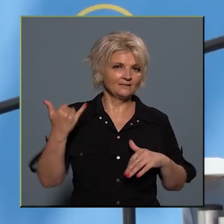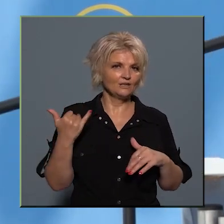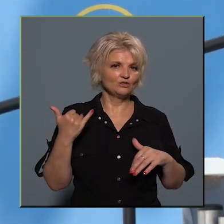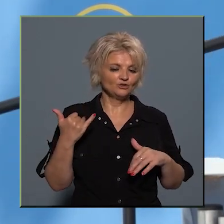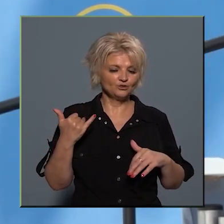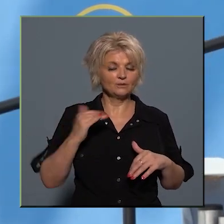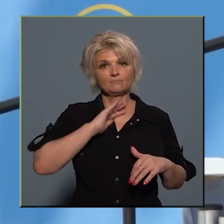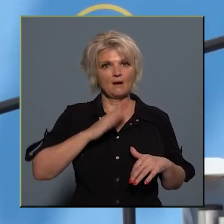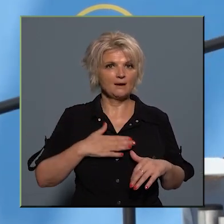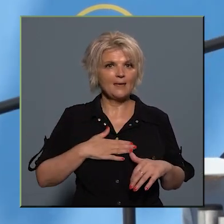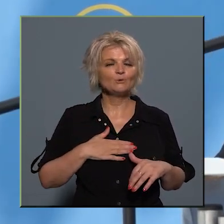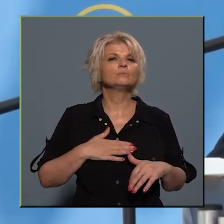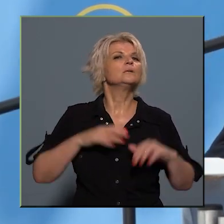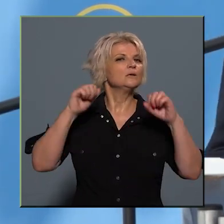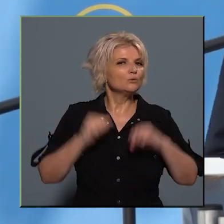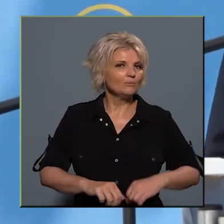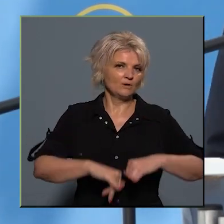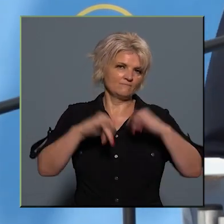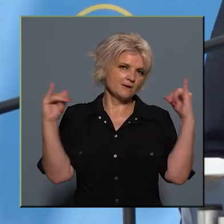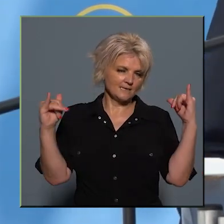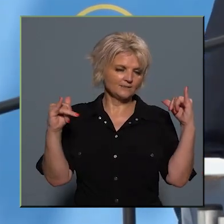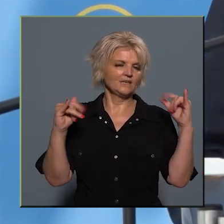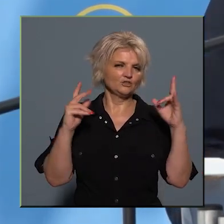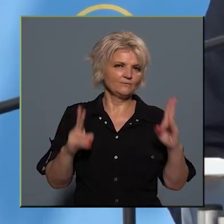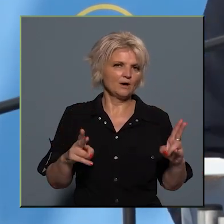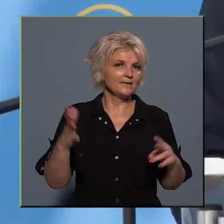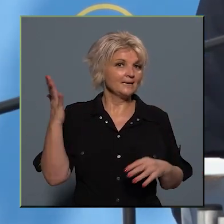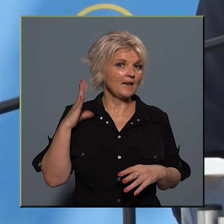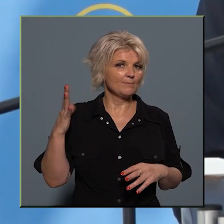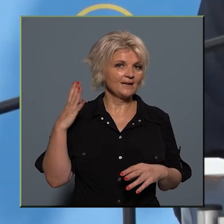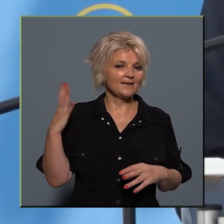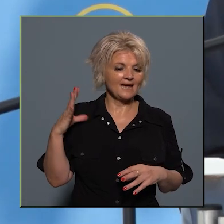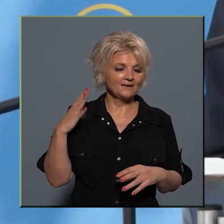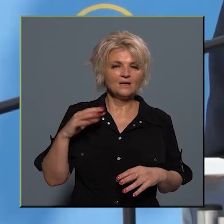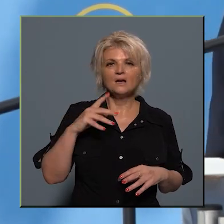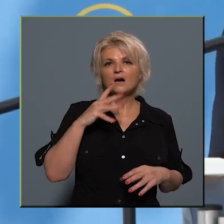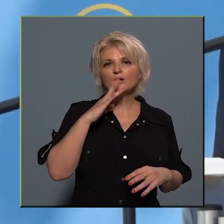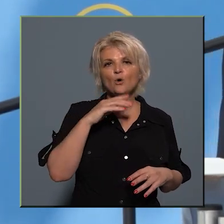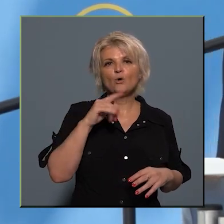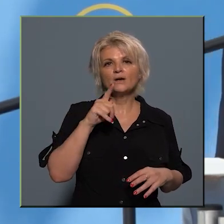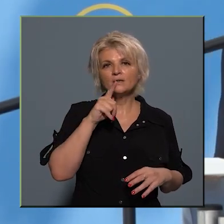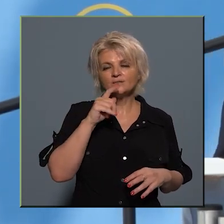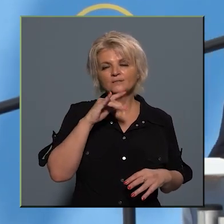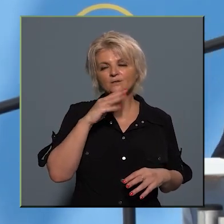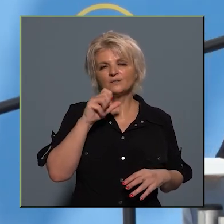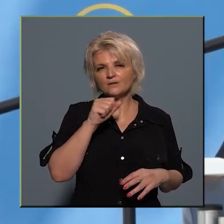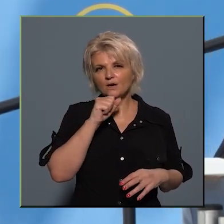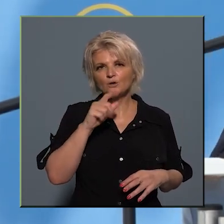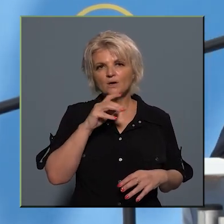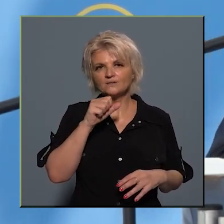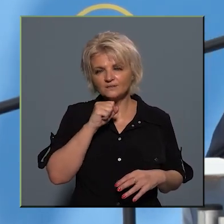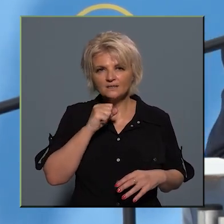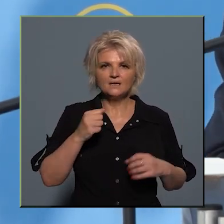is meglepő, nagyon komoly fejlesztések vannak, nem olyan régen a Rolls-Royce erősítette meg a